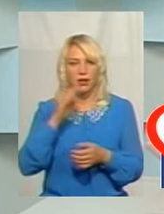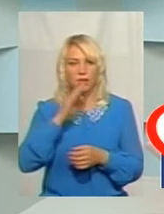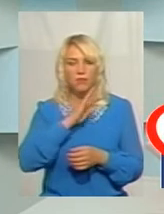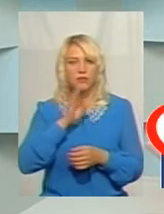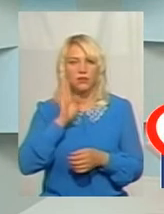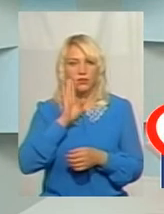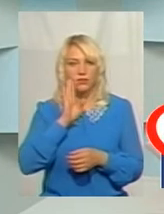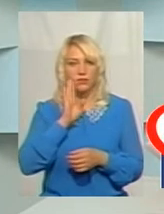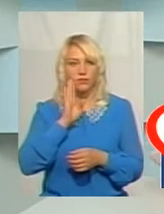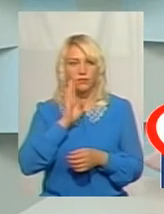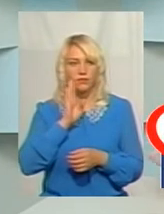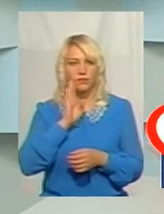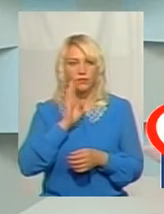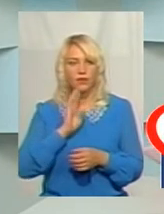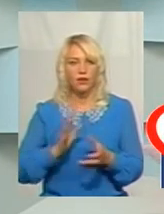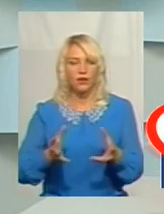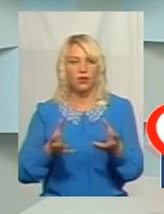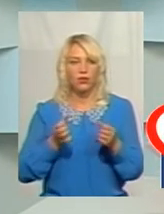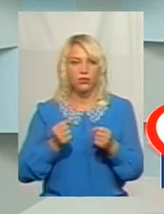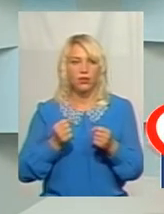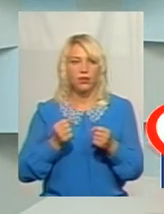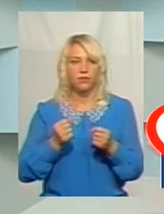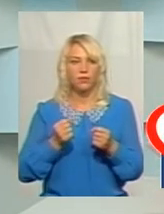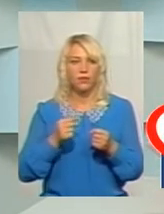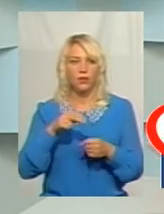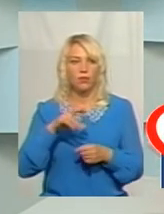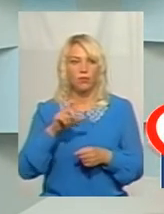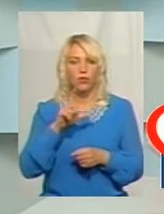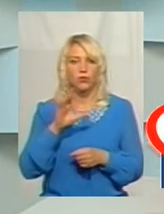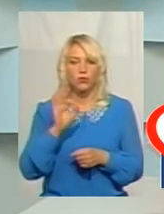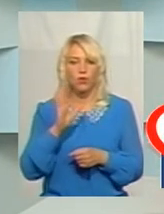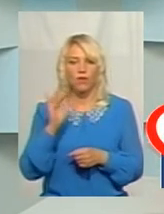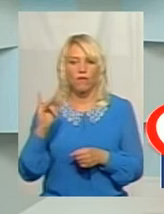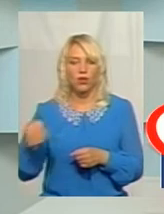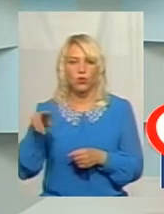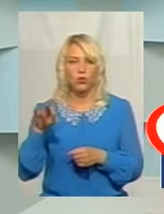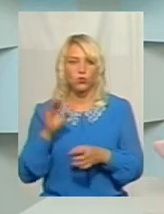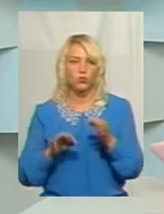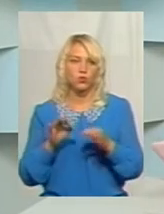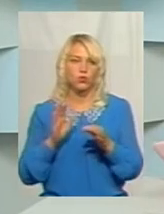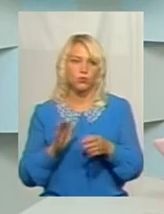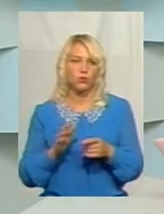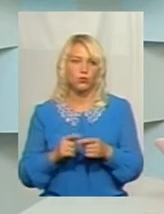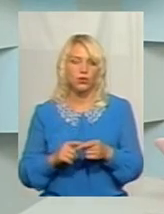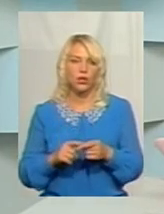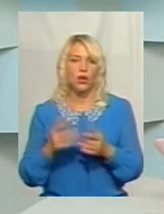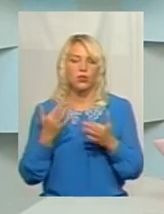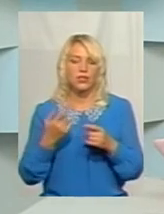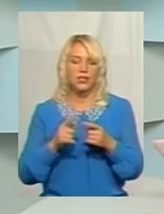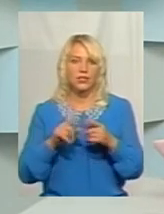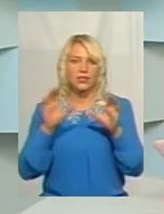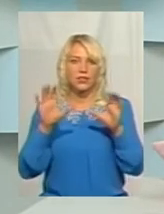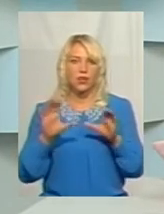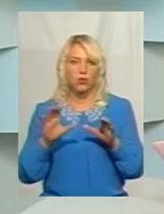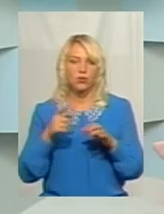так, отримати позовні вимоги, тобто позови до суду, оскільки дана норма цього закону, вона так